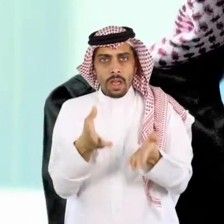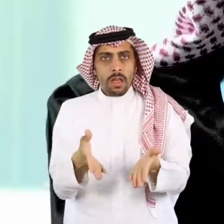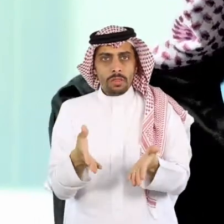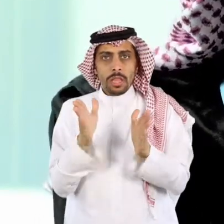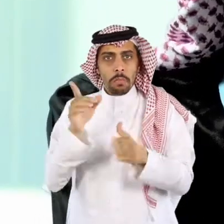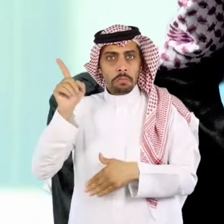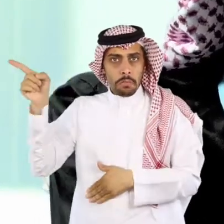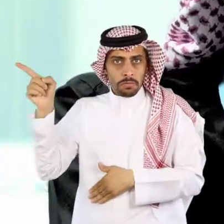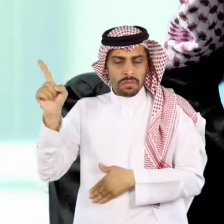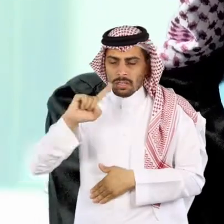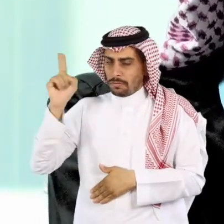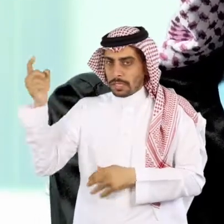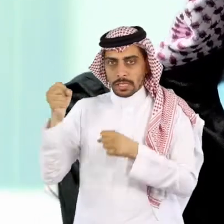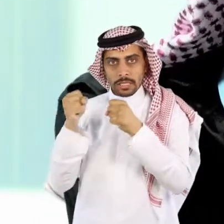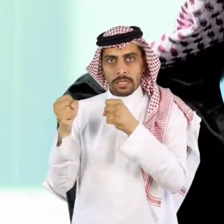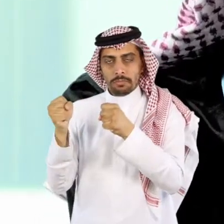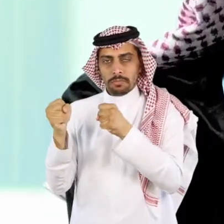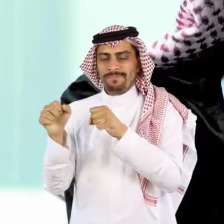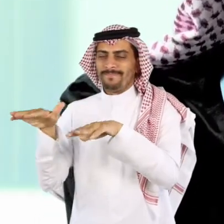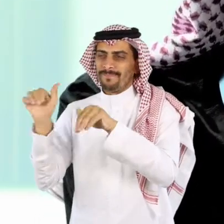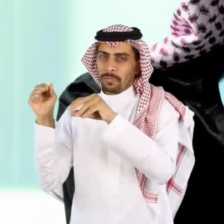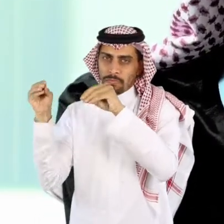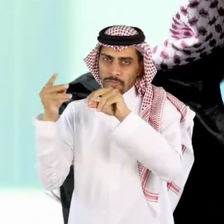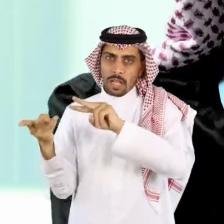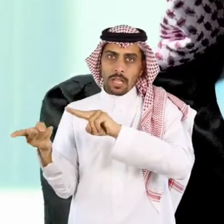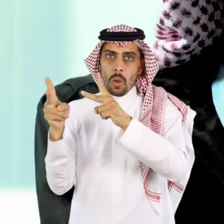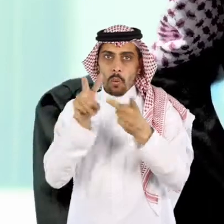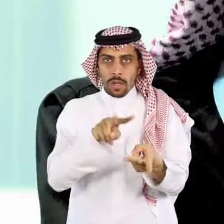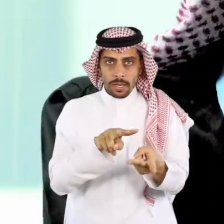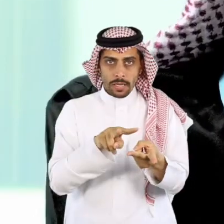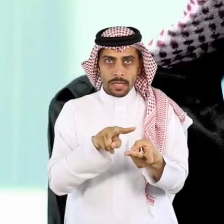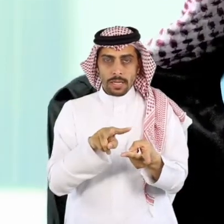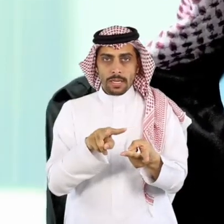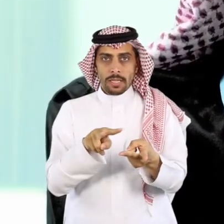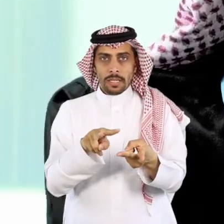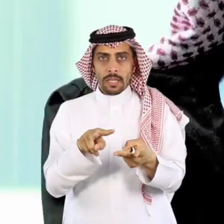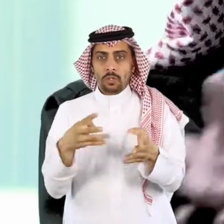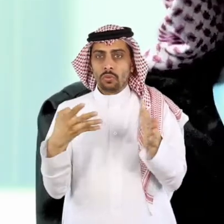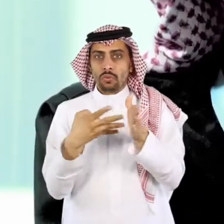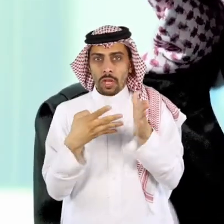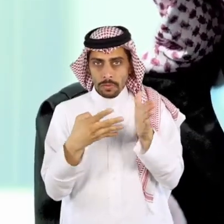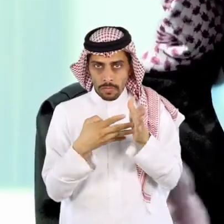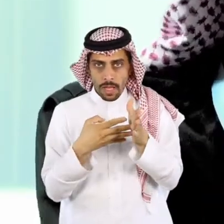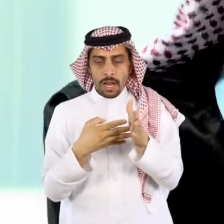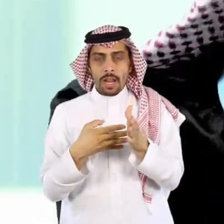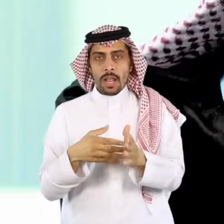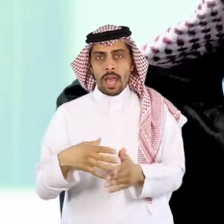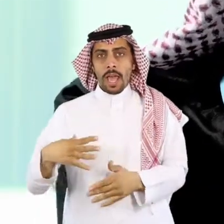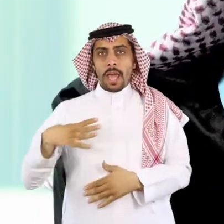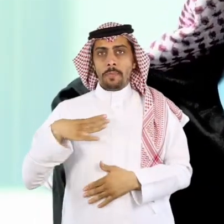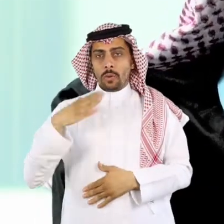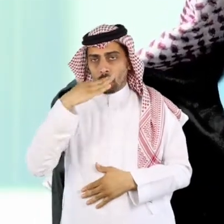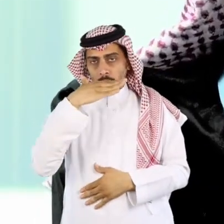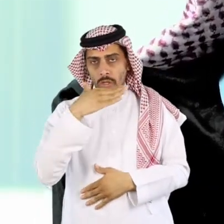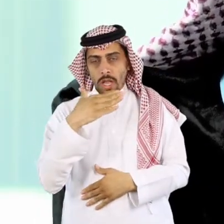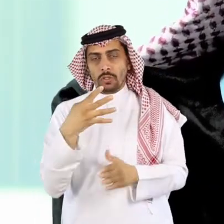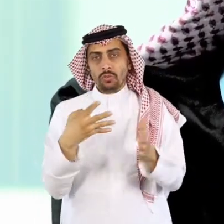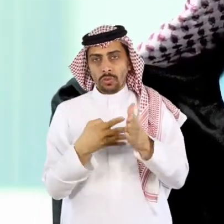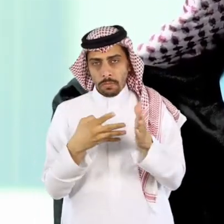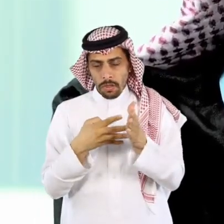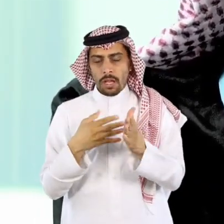وعلاجاتي والاطباء اللي راجع معهم كلهم في العسكري في الرياض. فاضطريت اني احول من البترول الى جامعه الامير